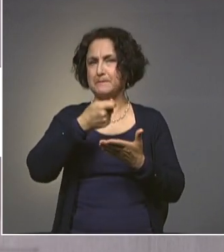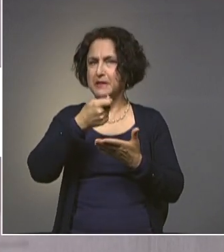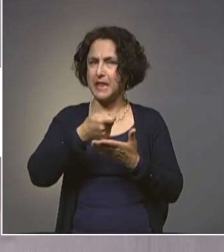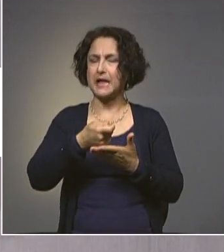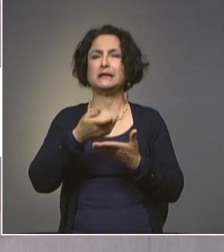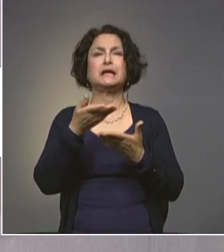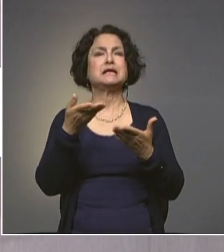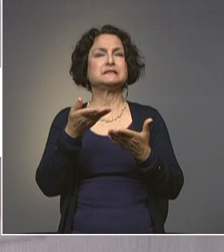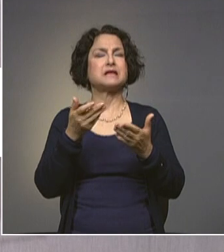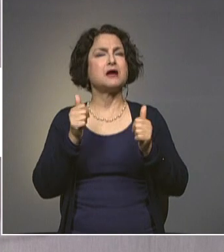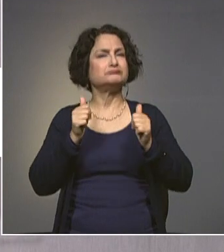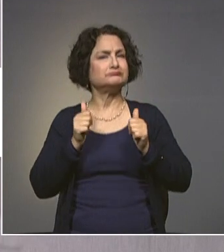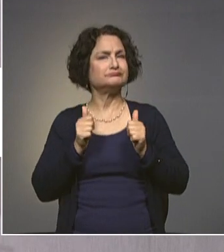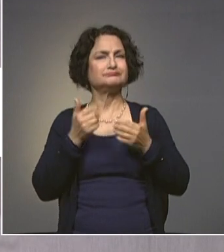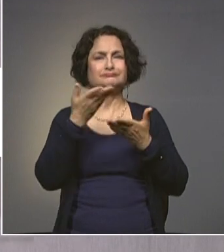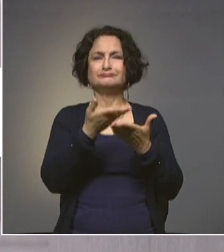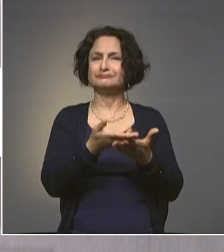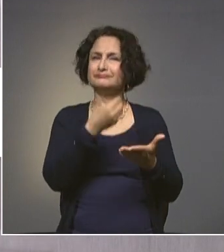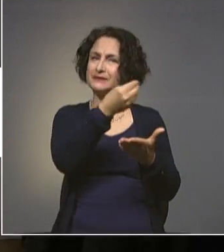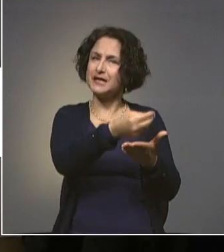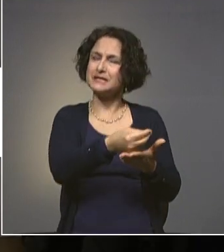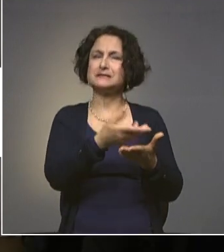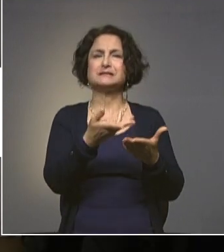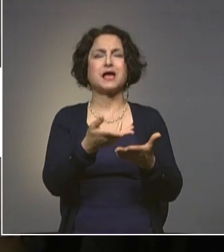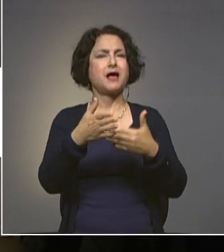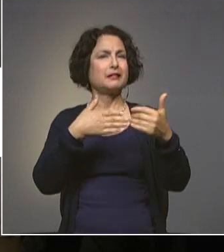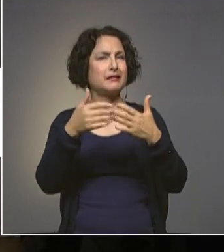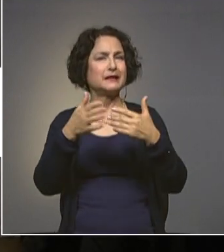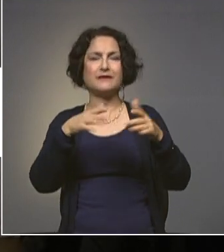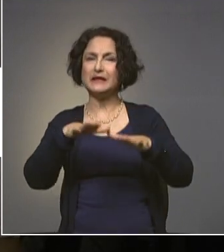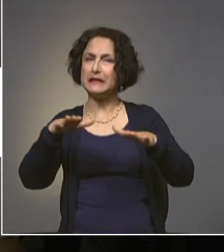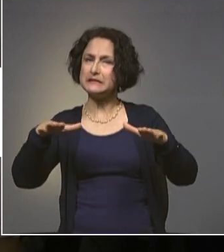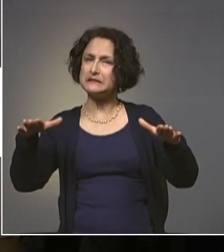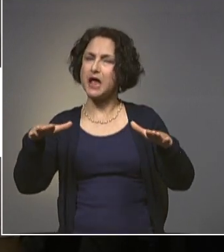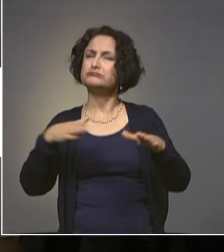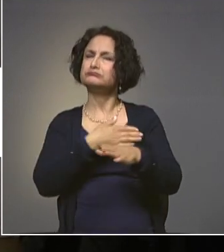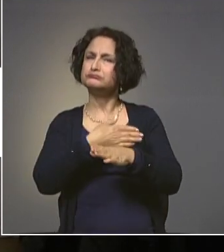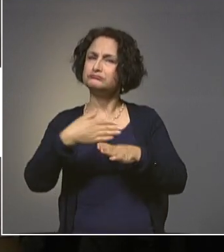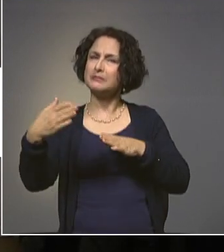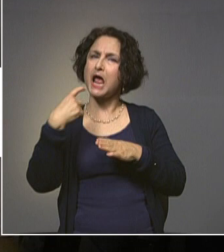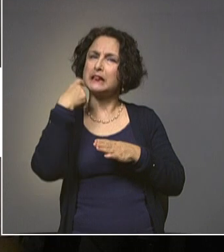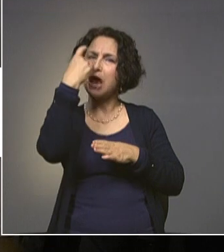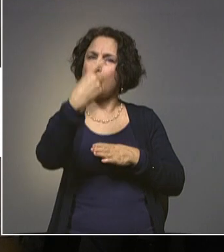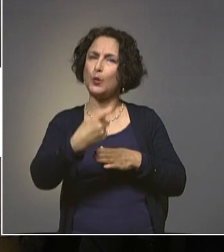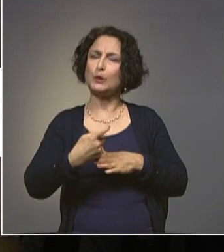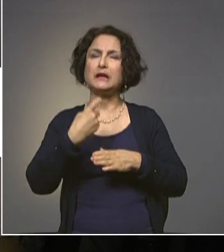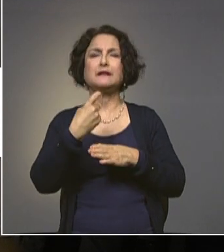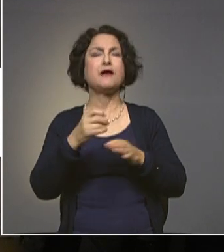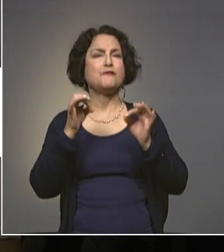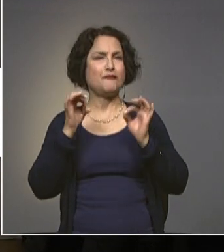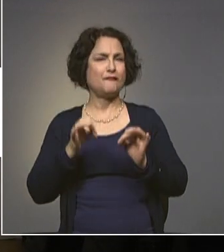деца и се получават цяла година от учениците, като в момента